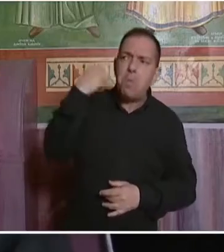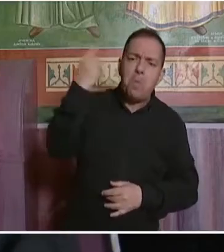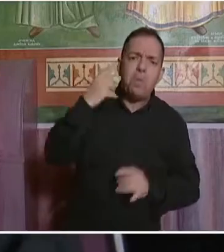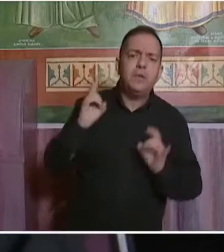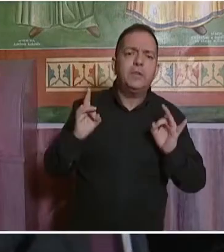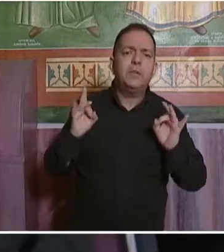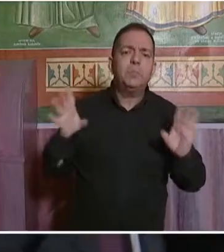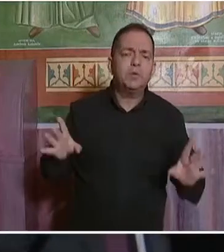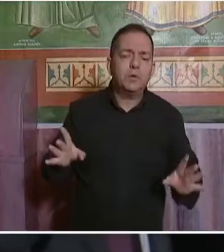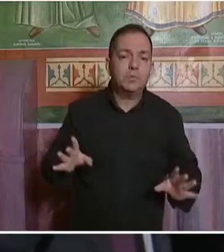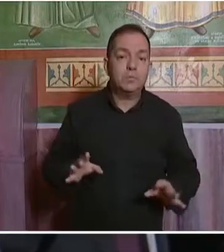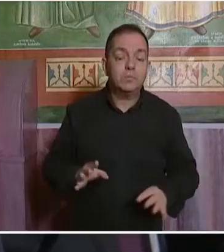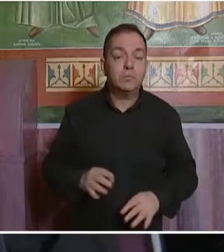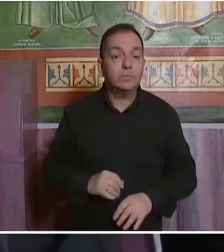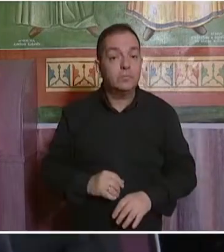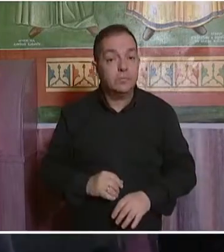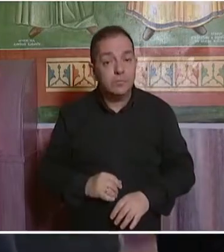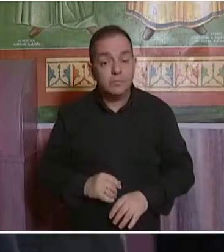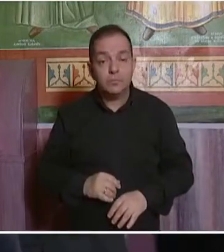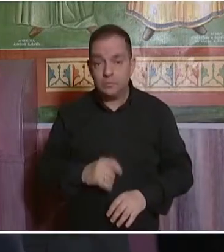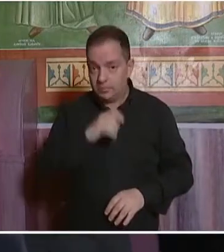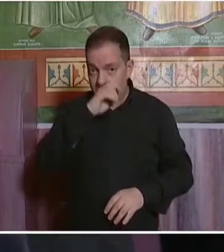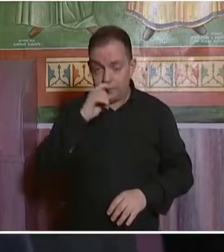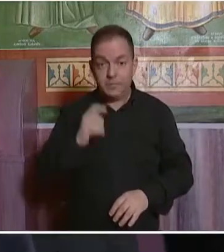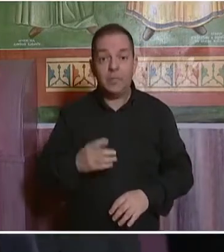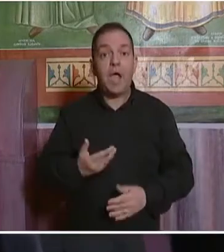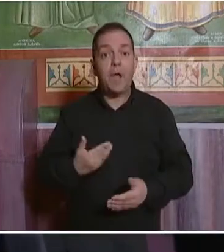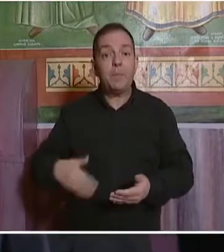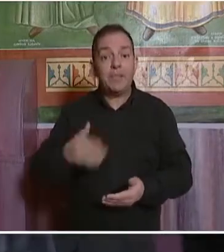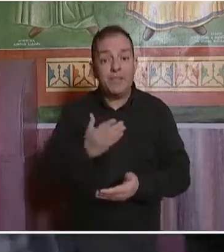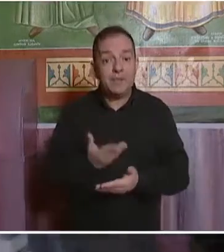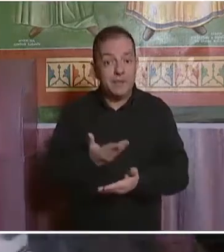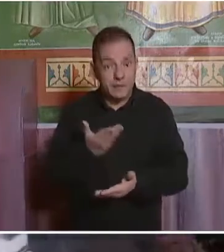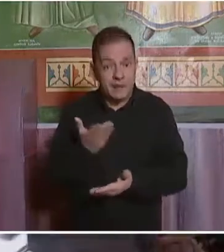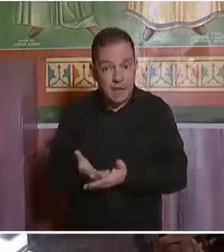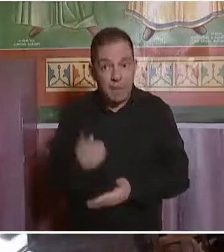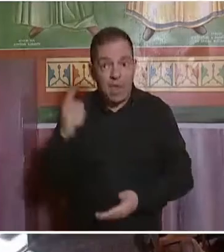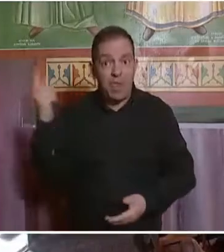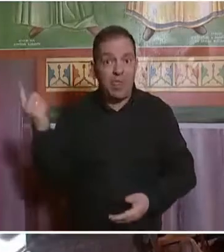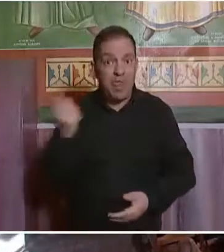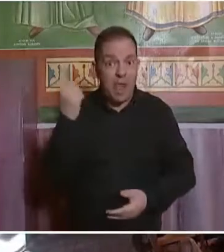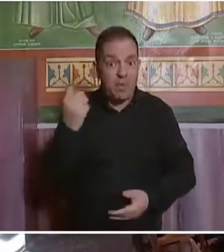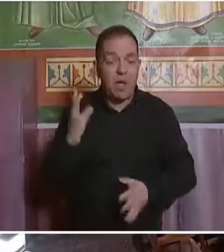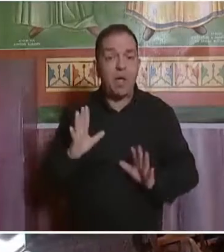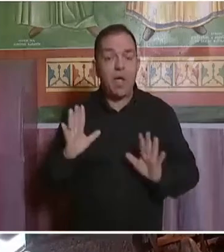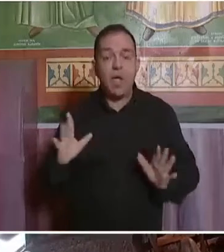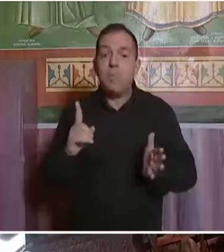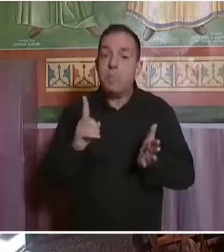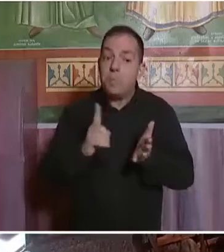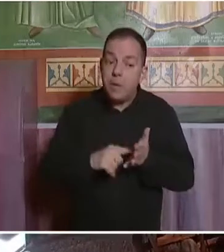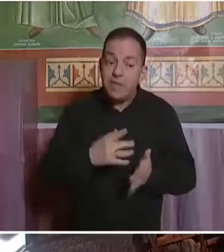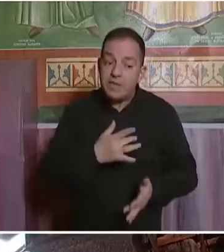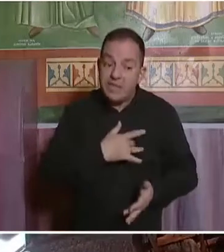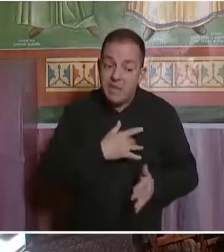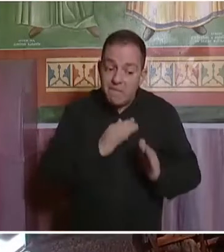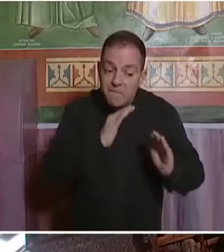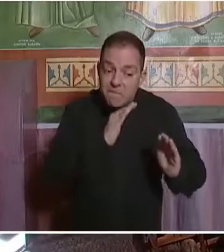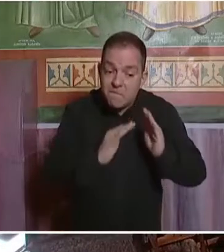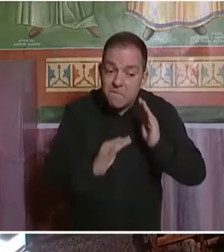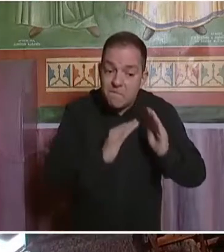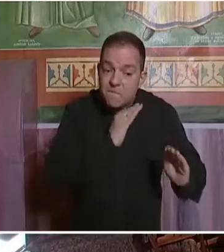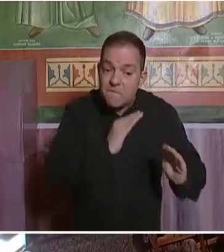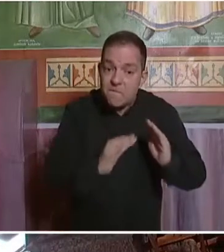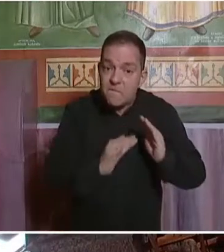Ζητών θεραπείαν επιμέλησε τη συνειδήσεώς σου και